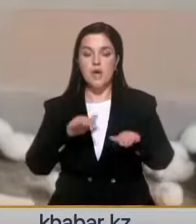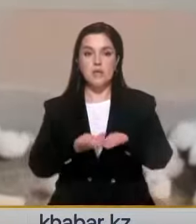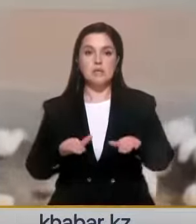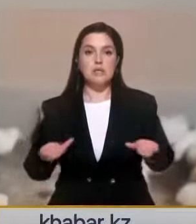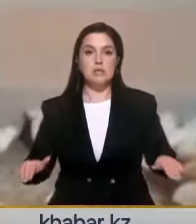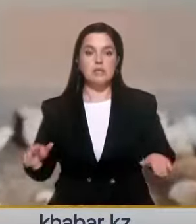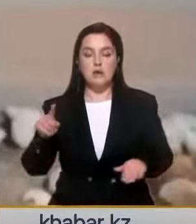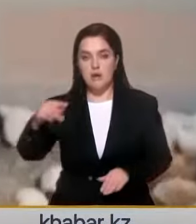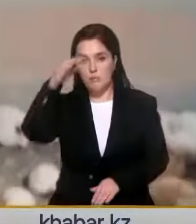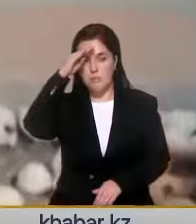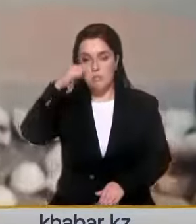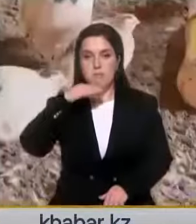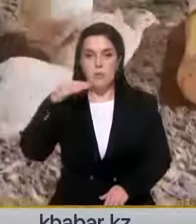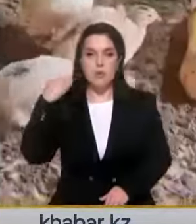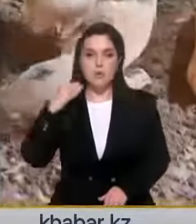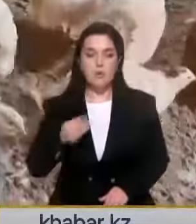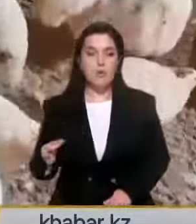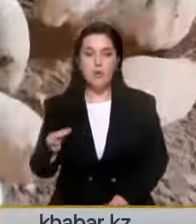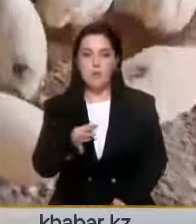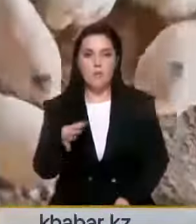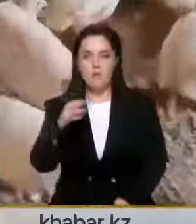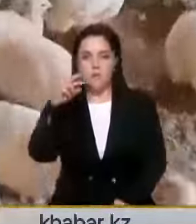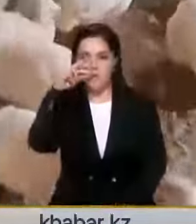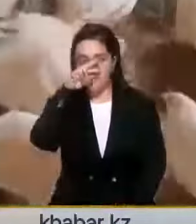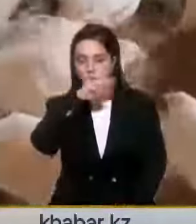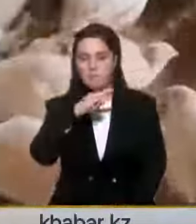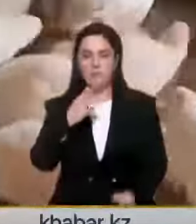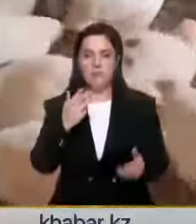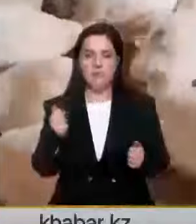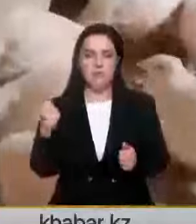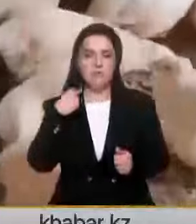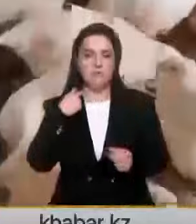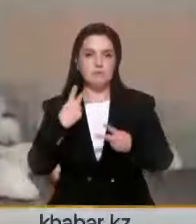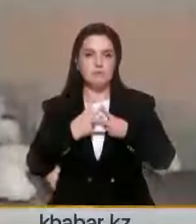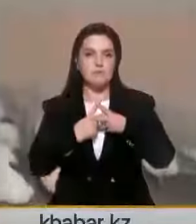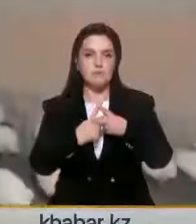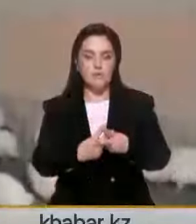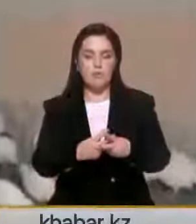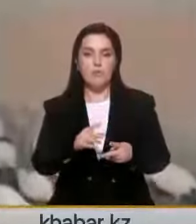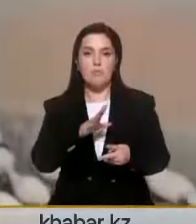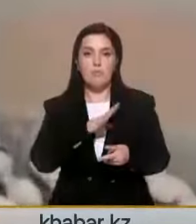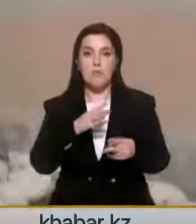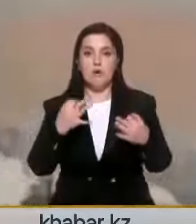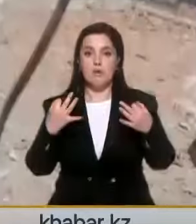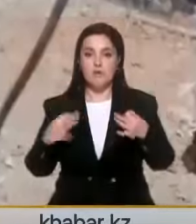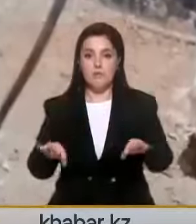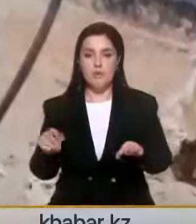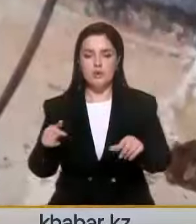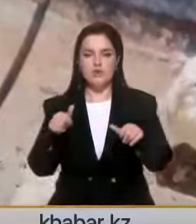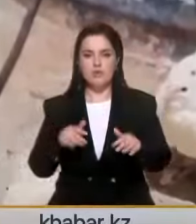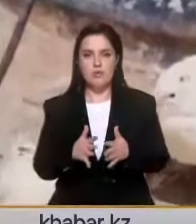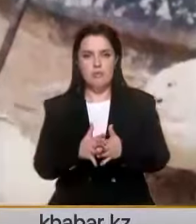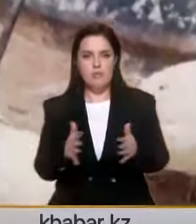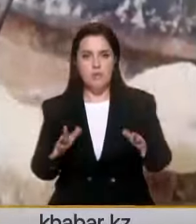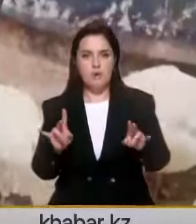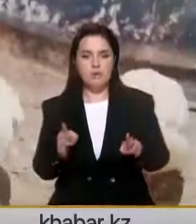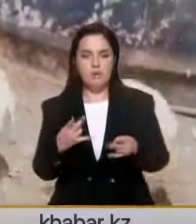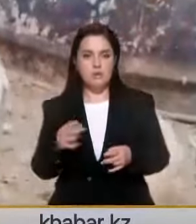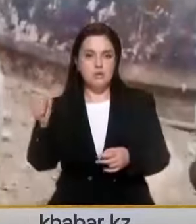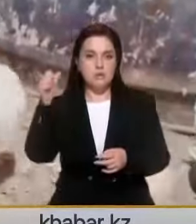туркестанской области Марат Каюмов допустил ошибку которая привела к сребном сроку после освобождения он решил больше не оглядываться